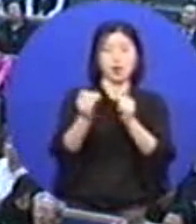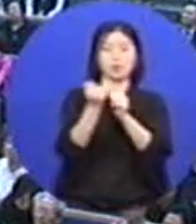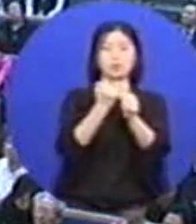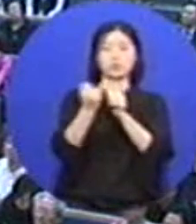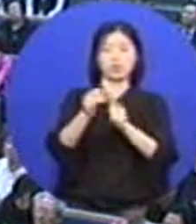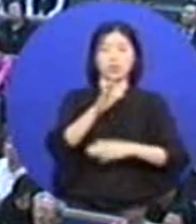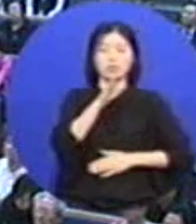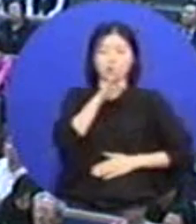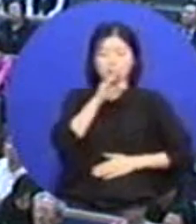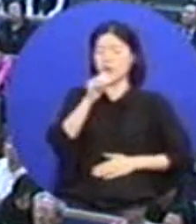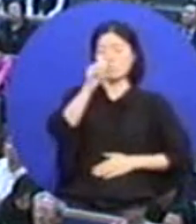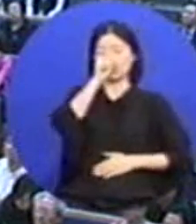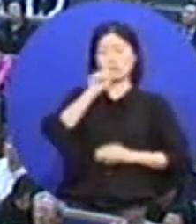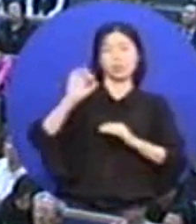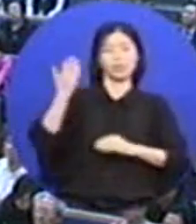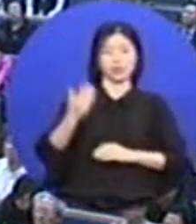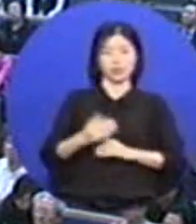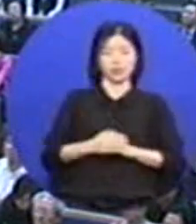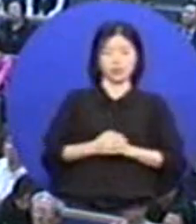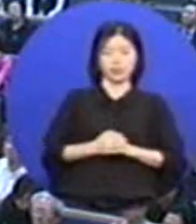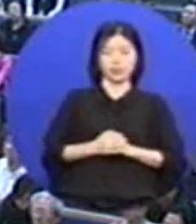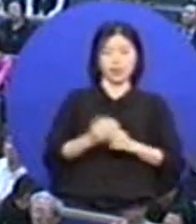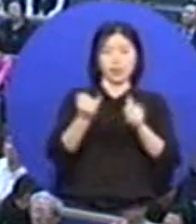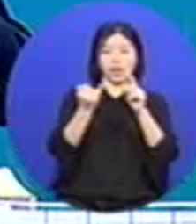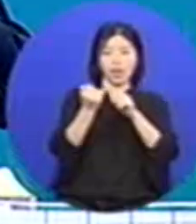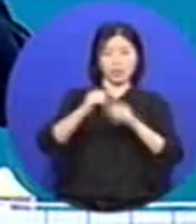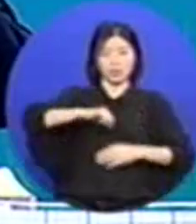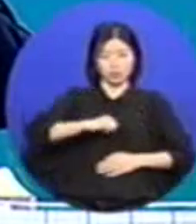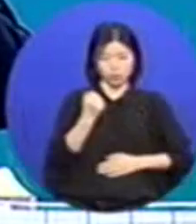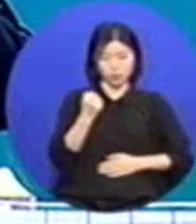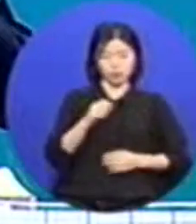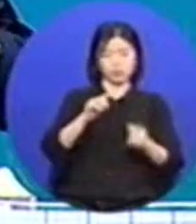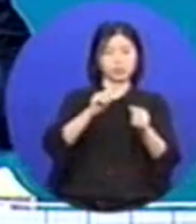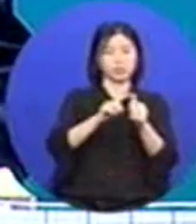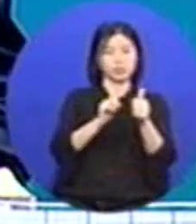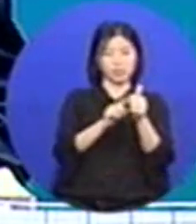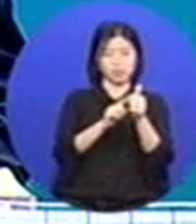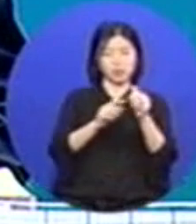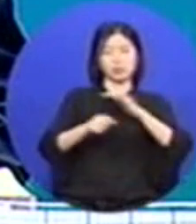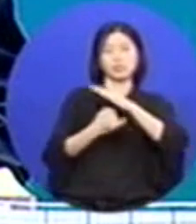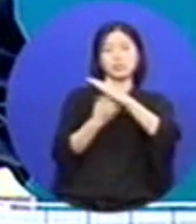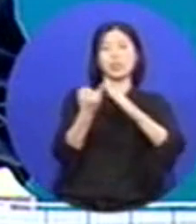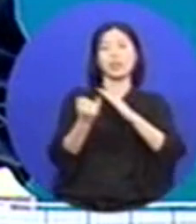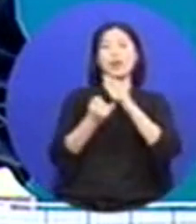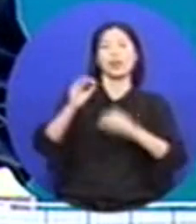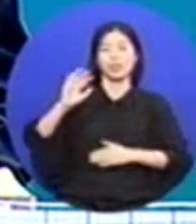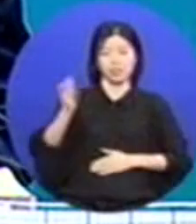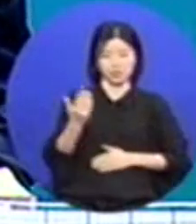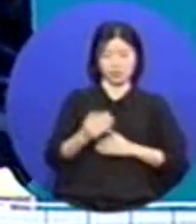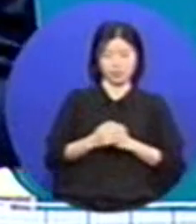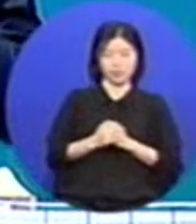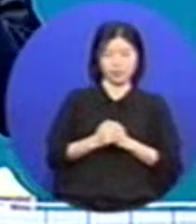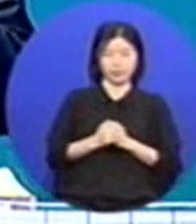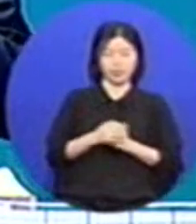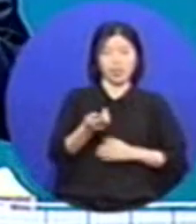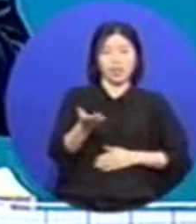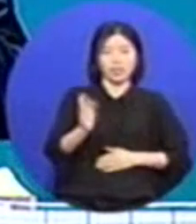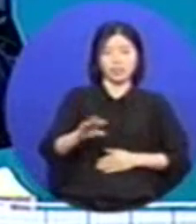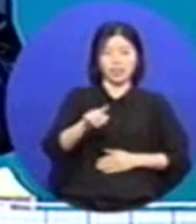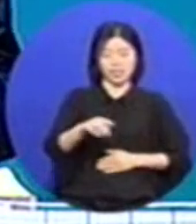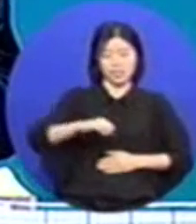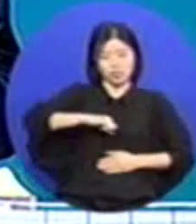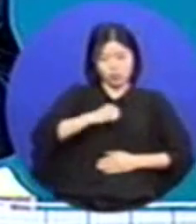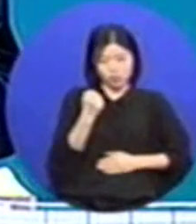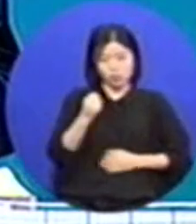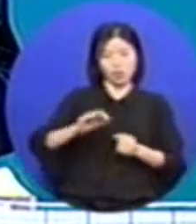정말 좋아지면 되니까 아내는 순종하고 나한테 는 사랑하게 됩니다 그런데 이 순종하고